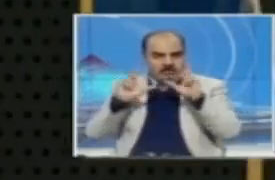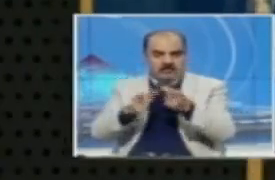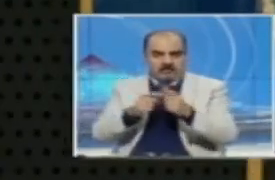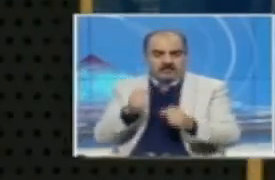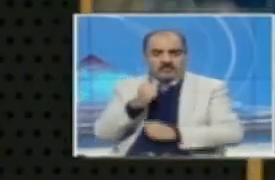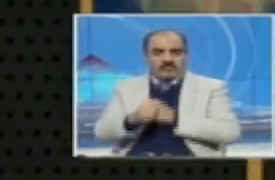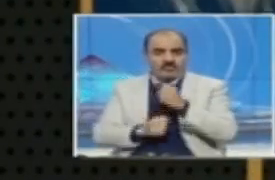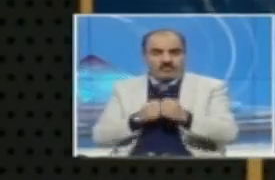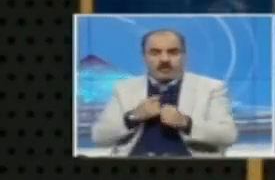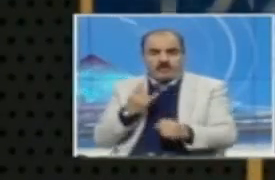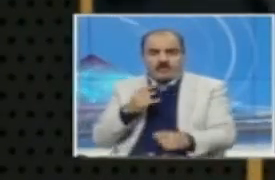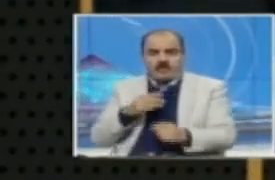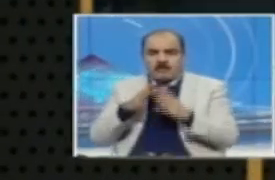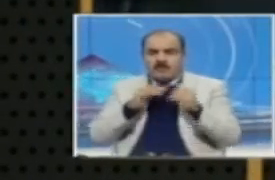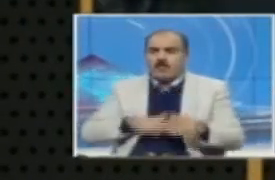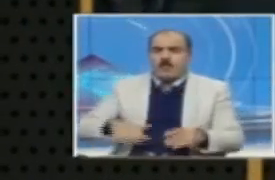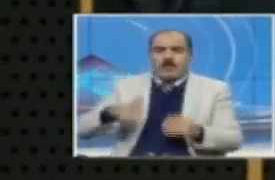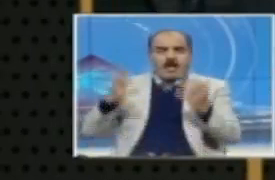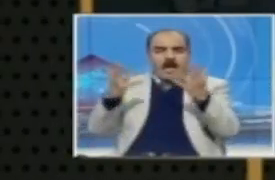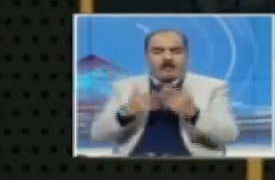أسفرت جهود الأجهزة الأمنية عن ضبط عدد